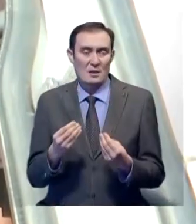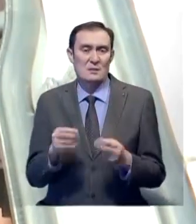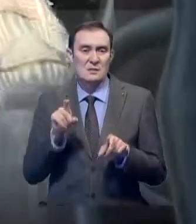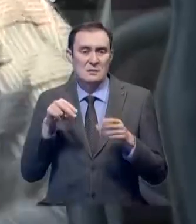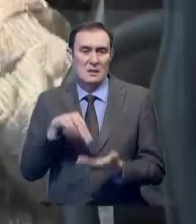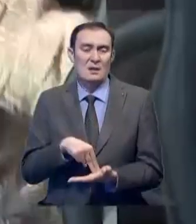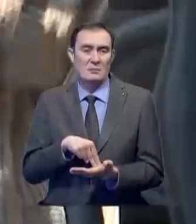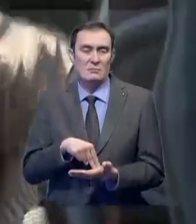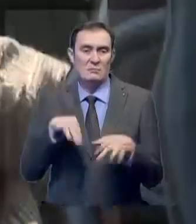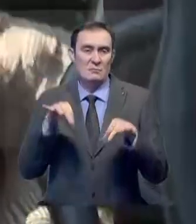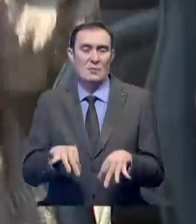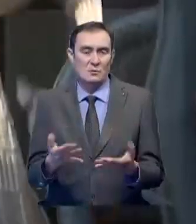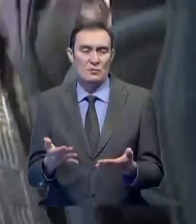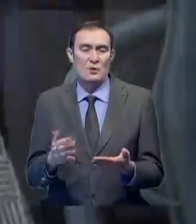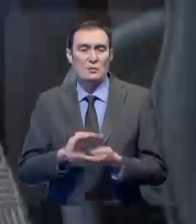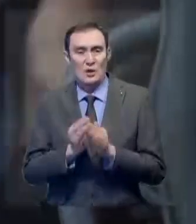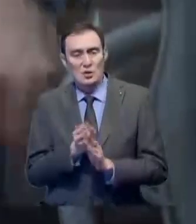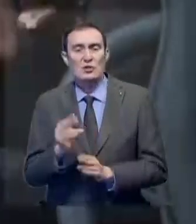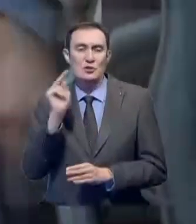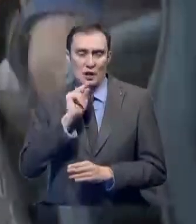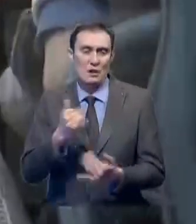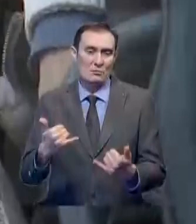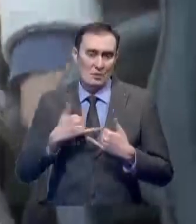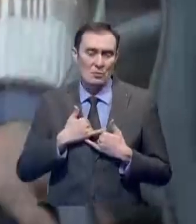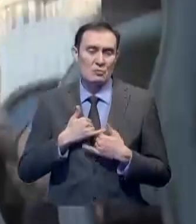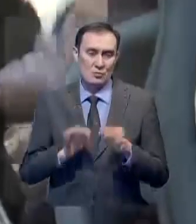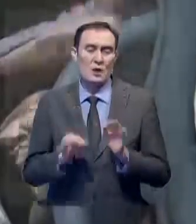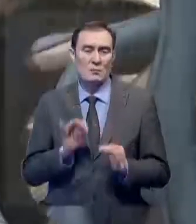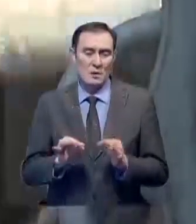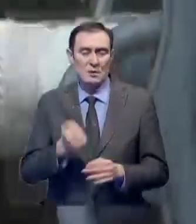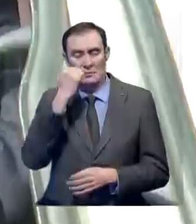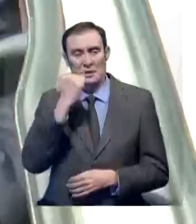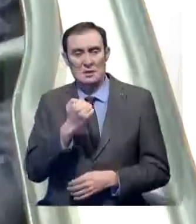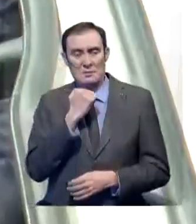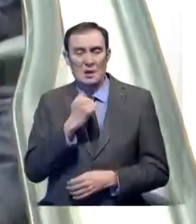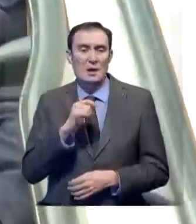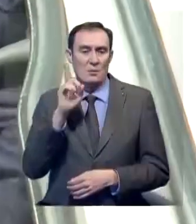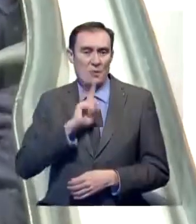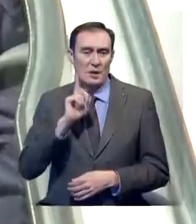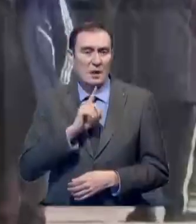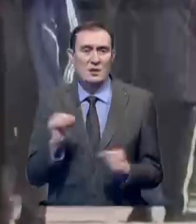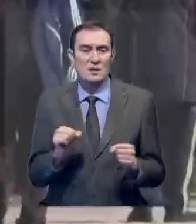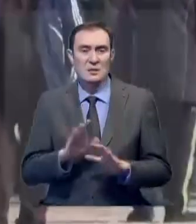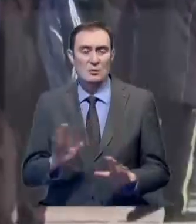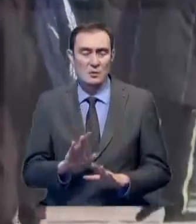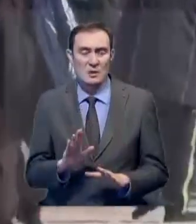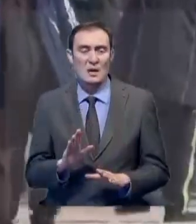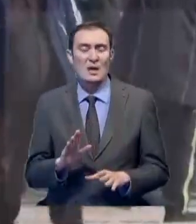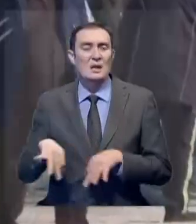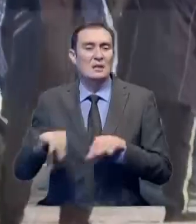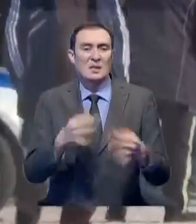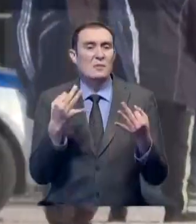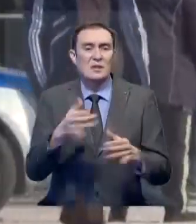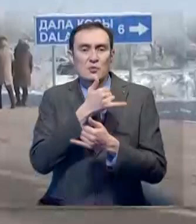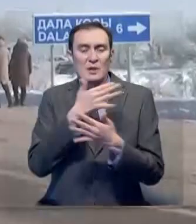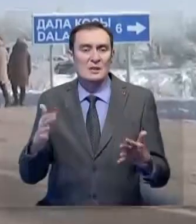закрыта. Все, пирожки, мне чай, все дают. Нормально, все, спасибо. Пока еще не замерз. Транспорт не пропускают